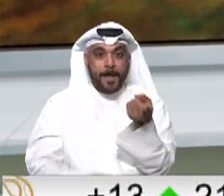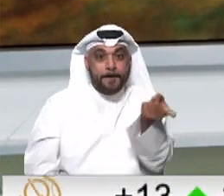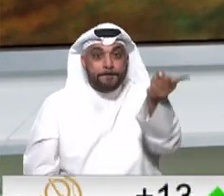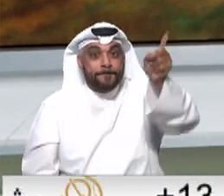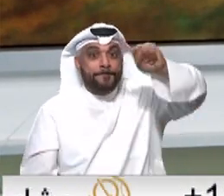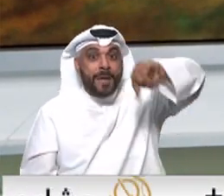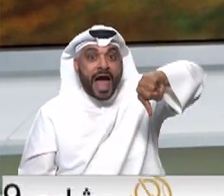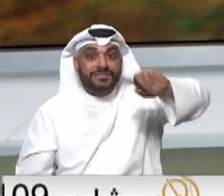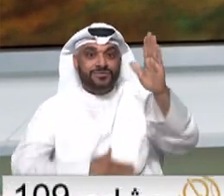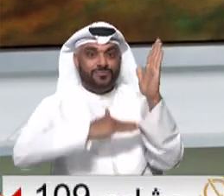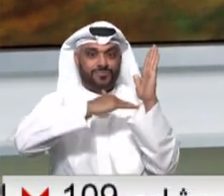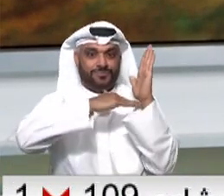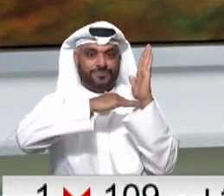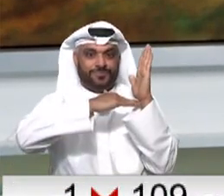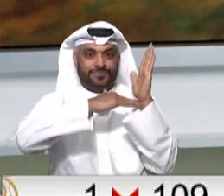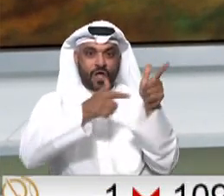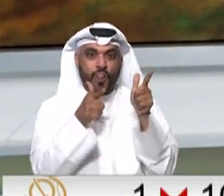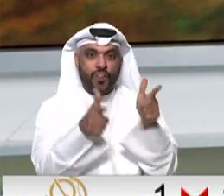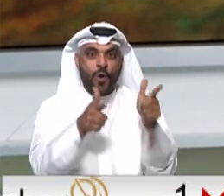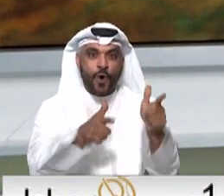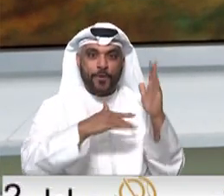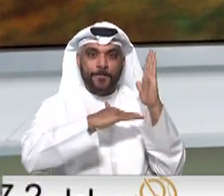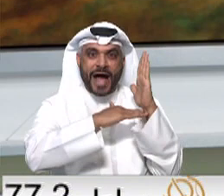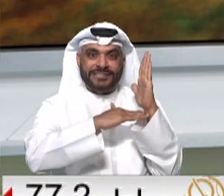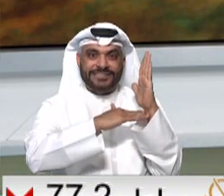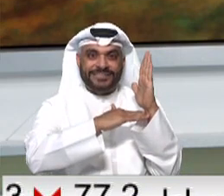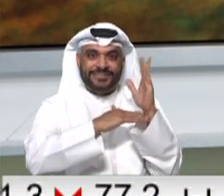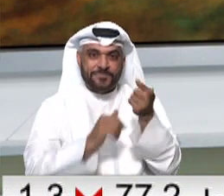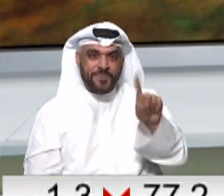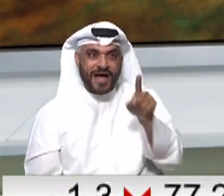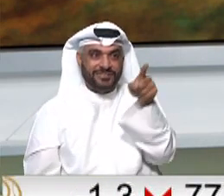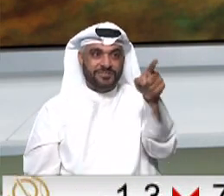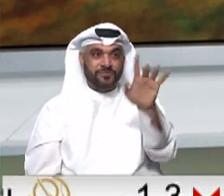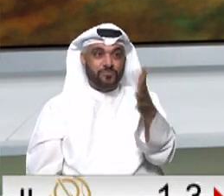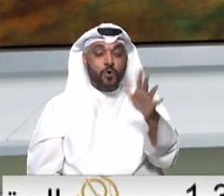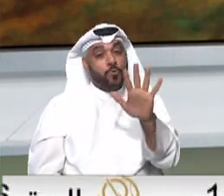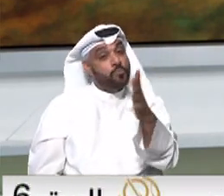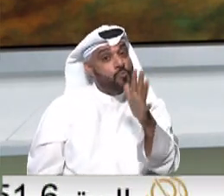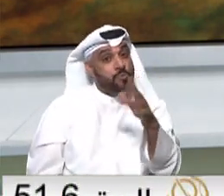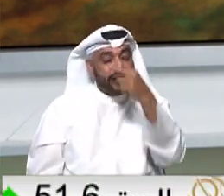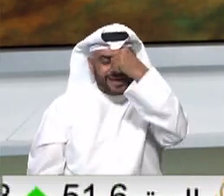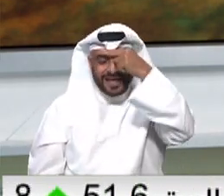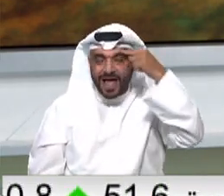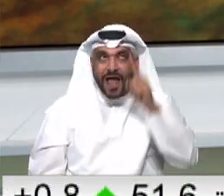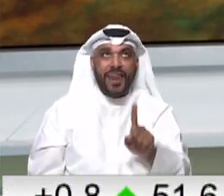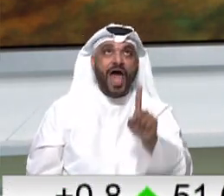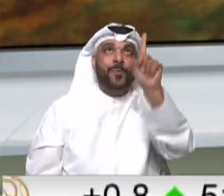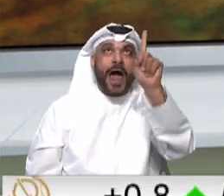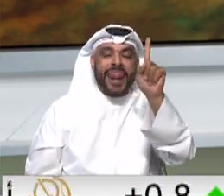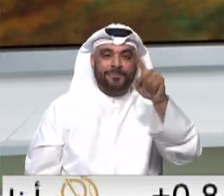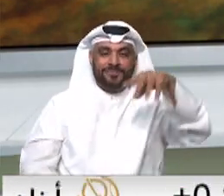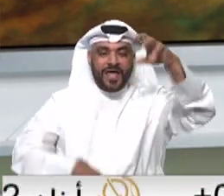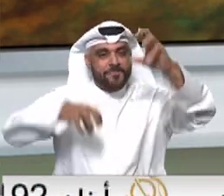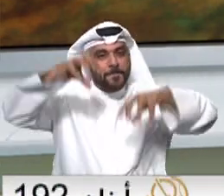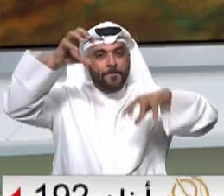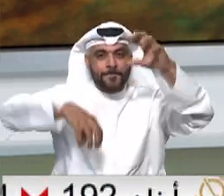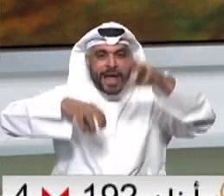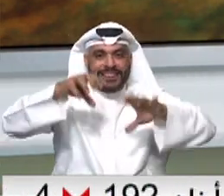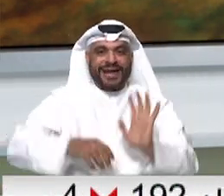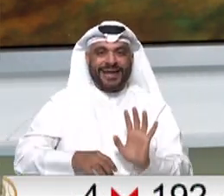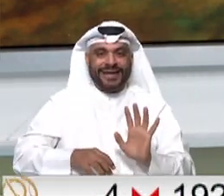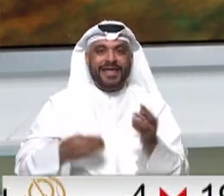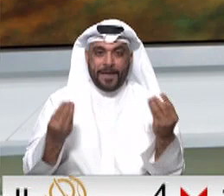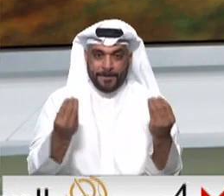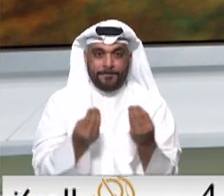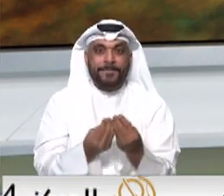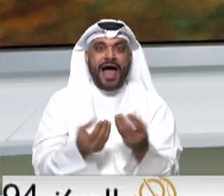متفرقه قد تكون رعديه احيانا على بعض المناطق واستمرار الرياح الشماليه الغربيه اتوقع نشاط على فترات ممكن تتجاوز هباتها